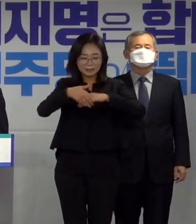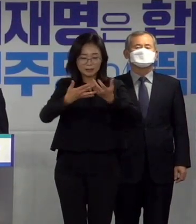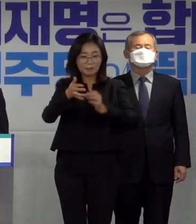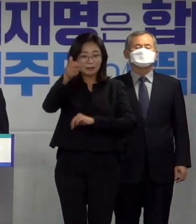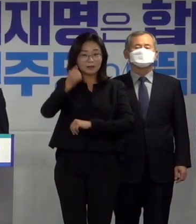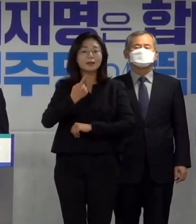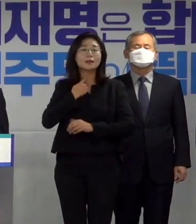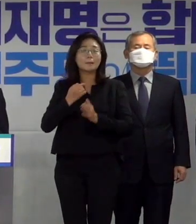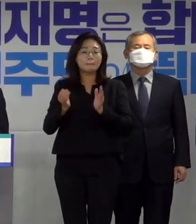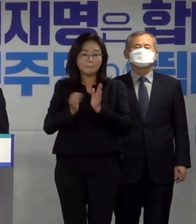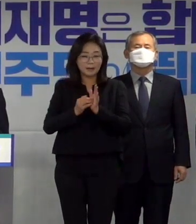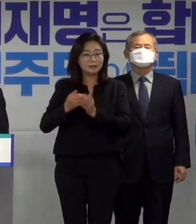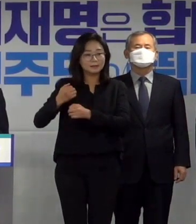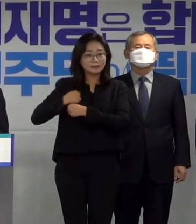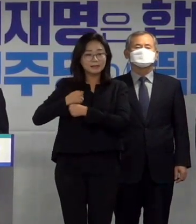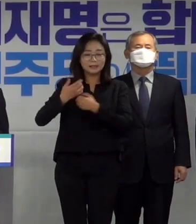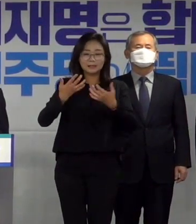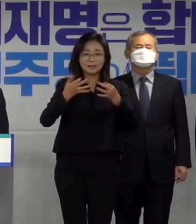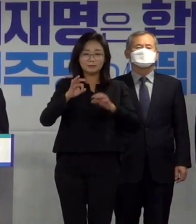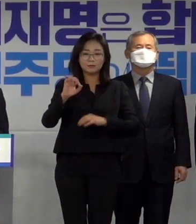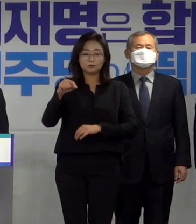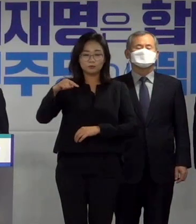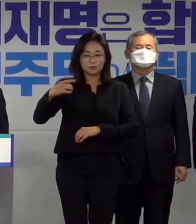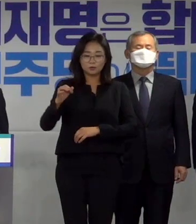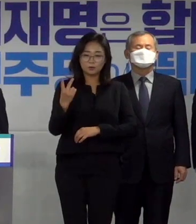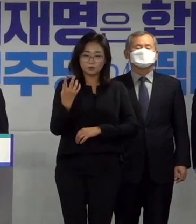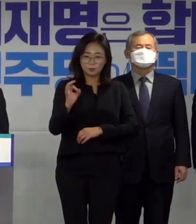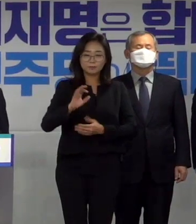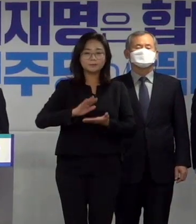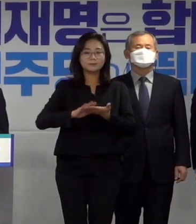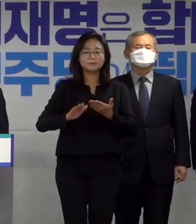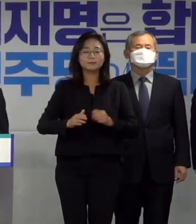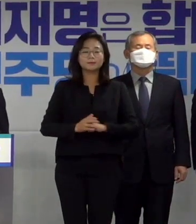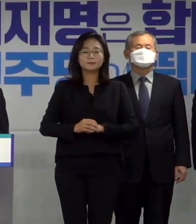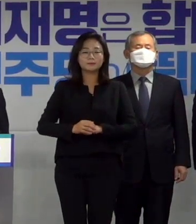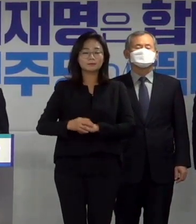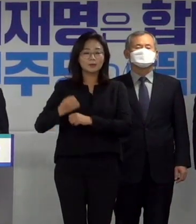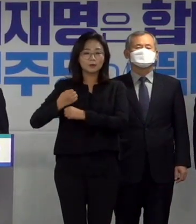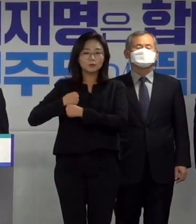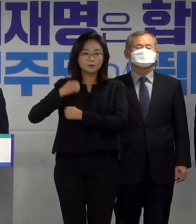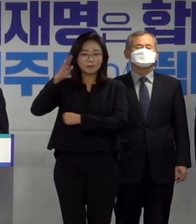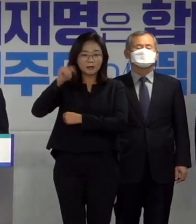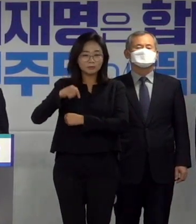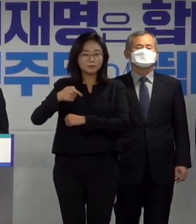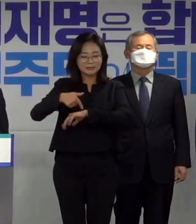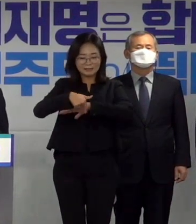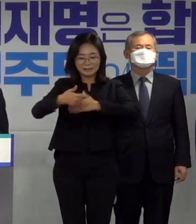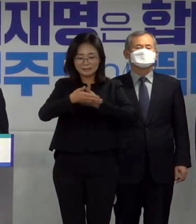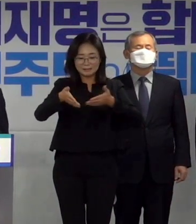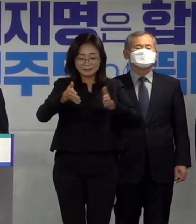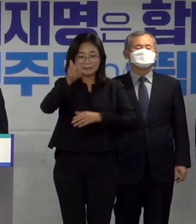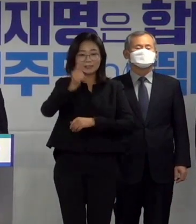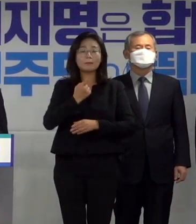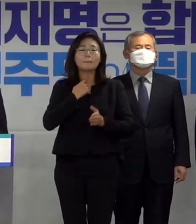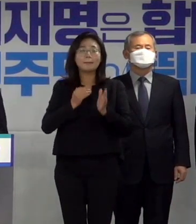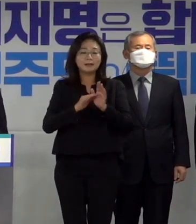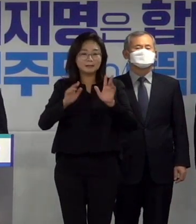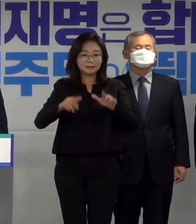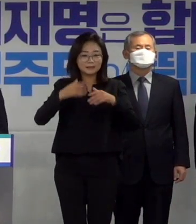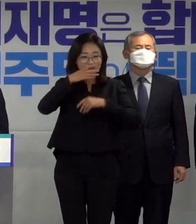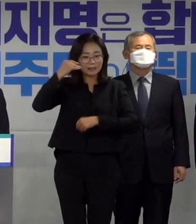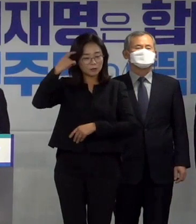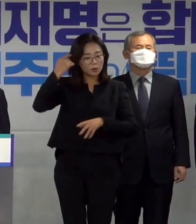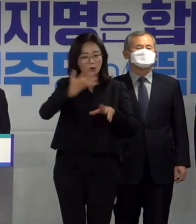지상군작전사령관을 지낸 예비역 대장 김은영 대장입니다. 반갑습니다. 국방부 기조실장을 지낸 현재